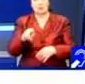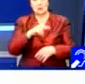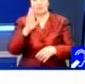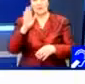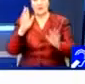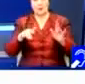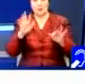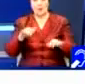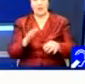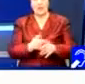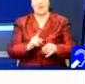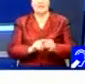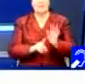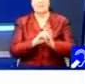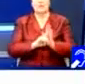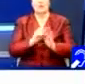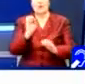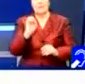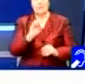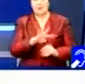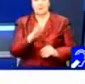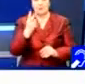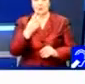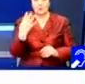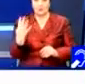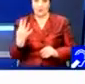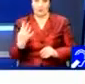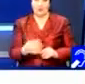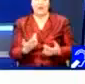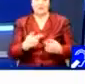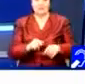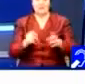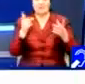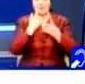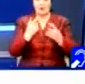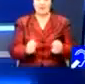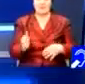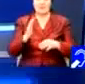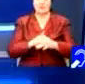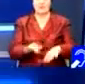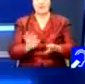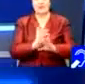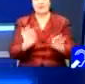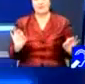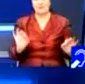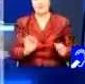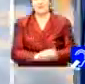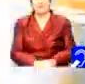iar temperaturile vor fi cuprinse între 14 și 24 de grade. Acestea au fost informațiile. Să aveți o seară cât mai